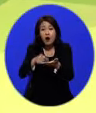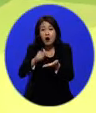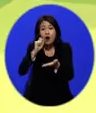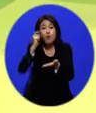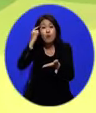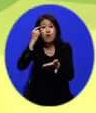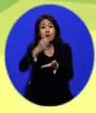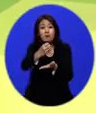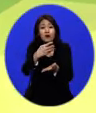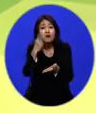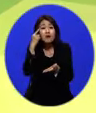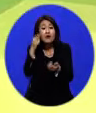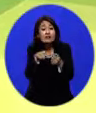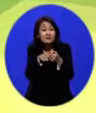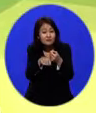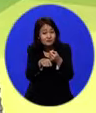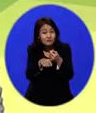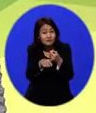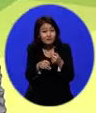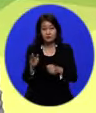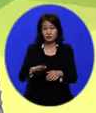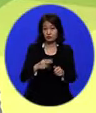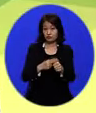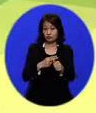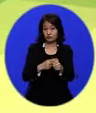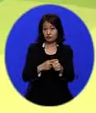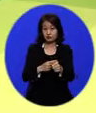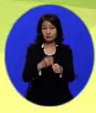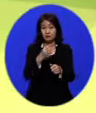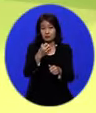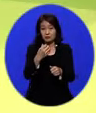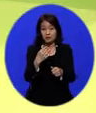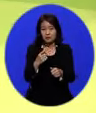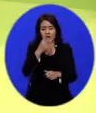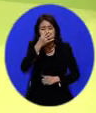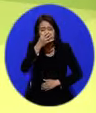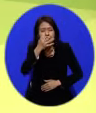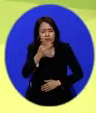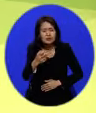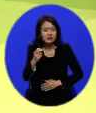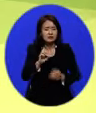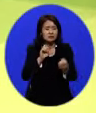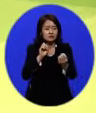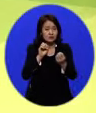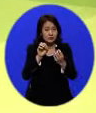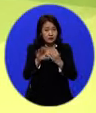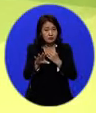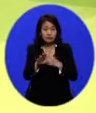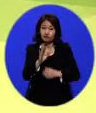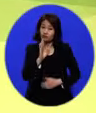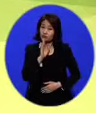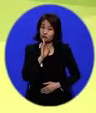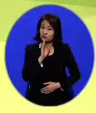같다라고 하셨습니까? 그러자 이 스승은 다시 힘들게 대답합니다.